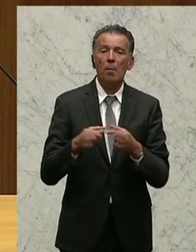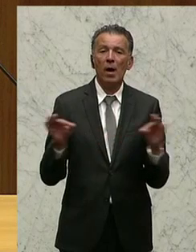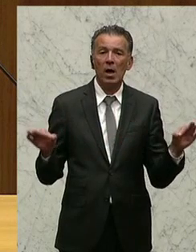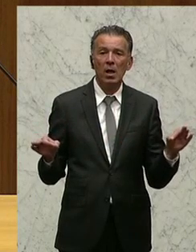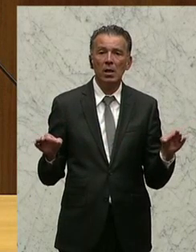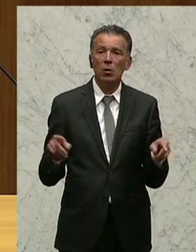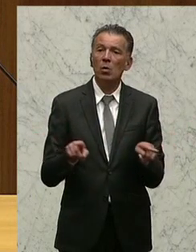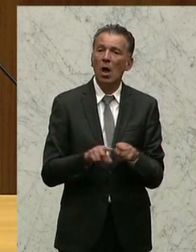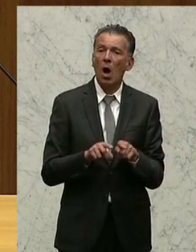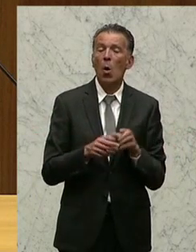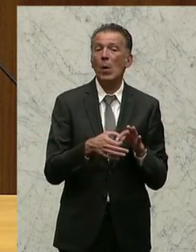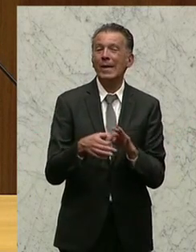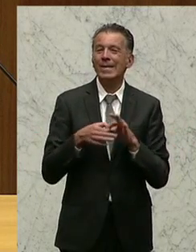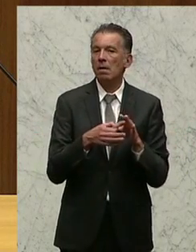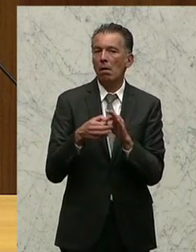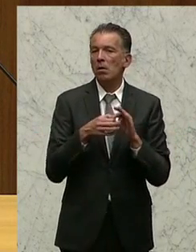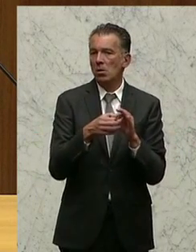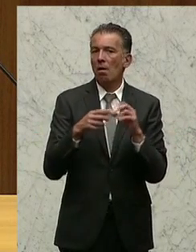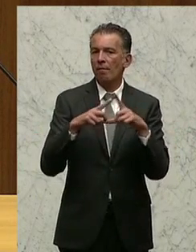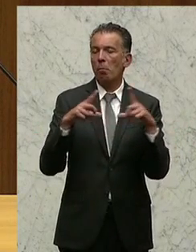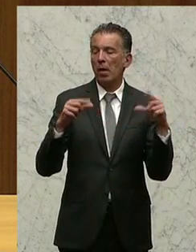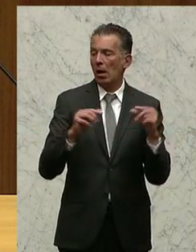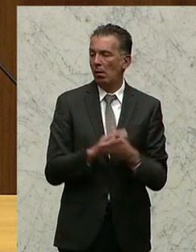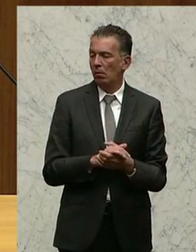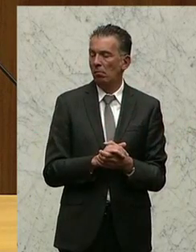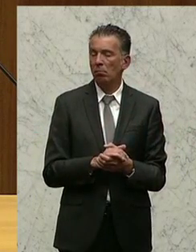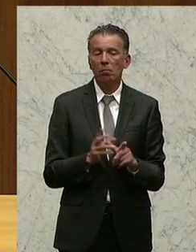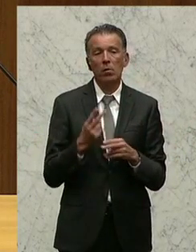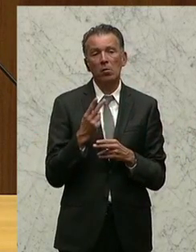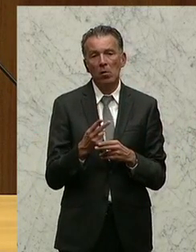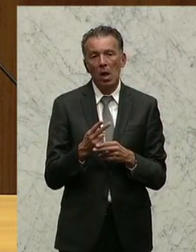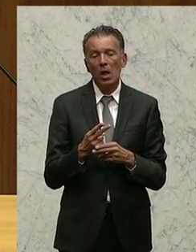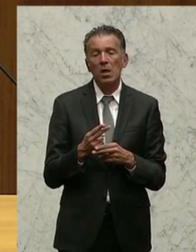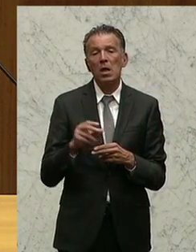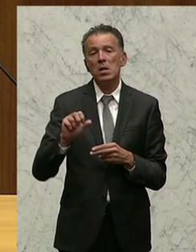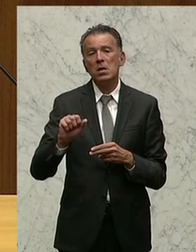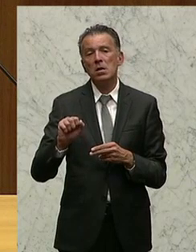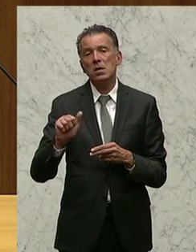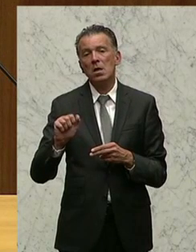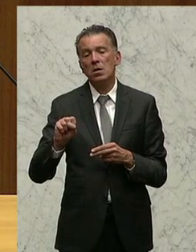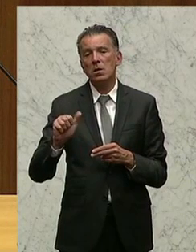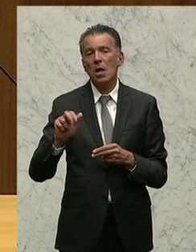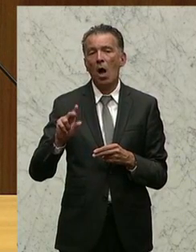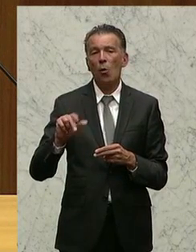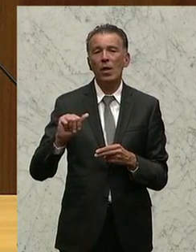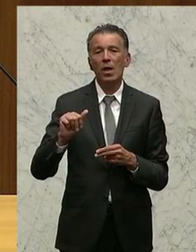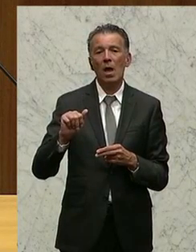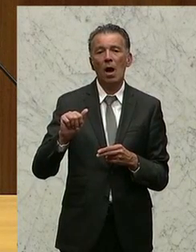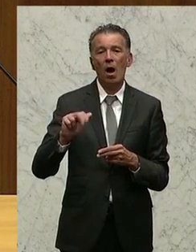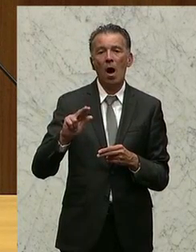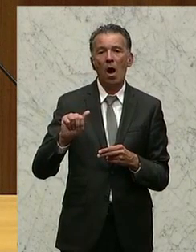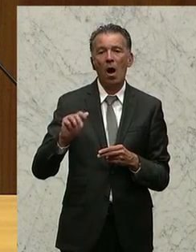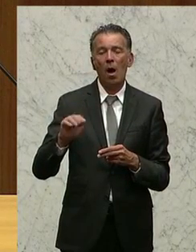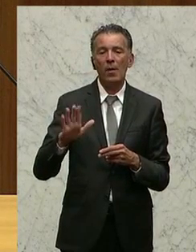Religion, sondern auch ein Gesellschaftsbild, wie wir sehen in Saudi-Arabien oder in anderen islamischen Ländern, wie weit